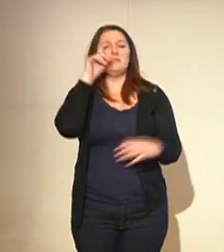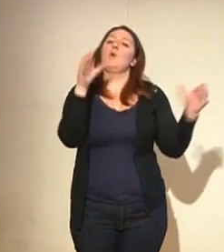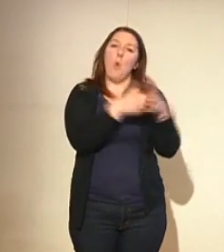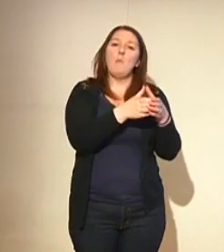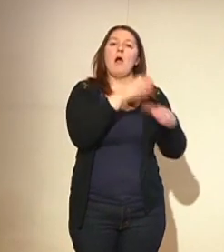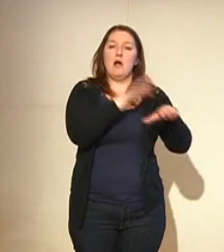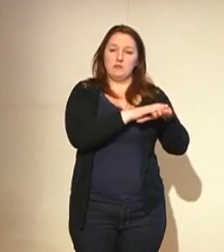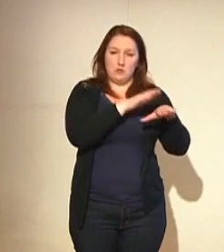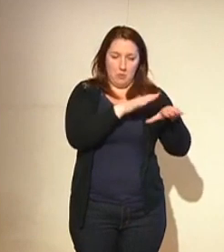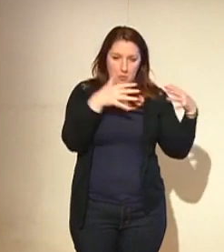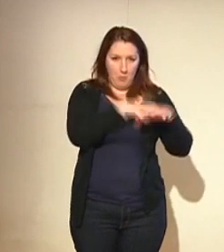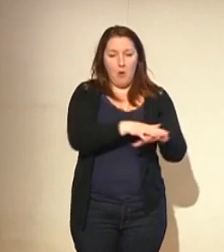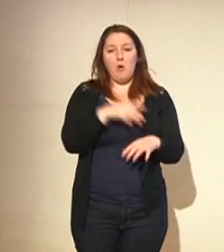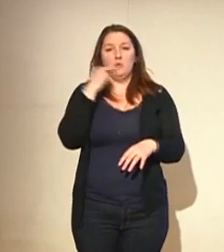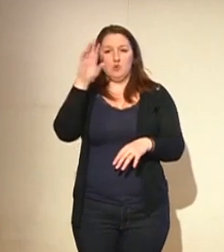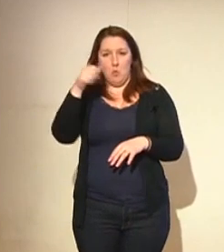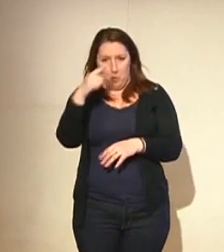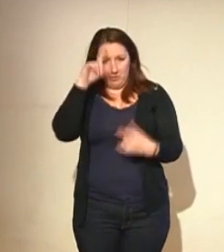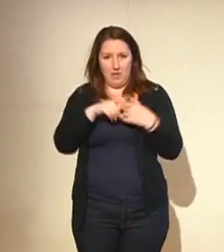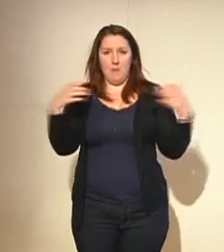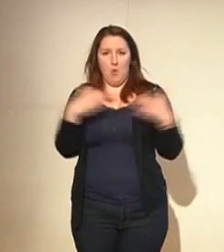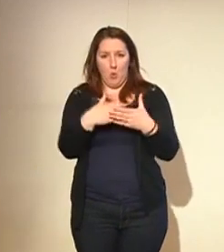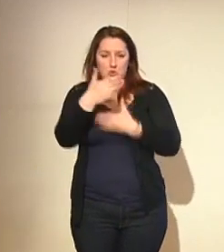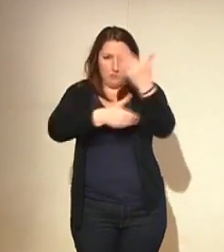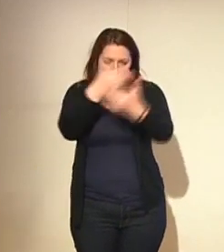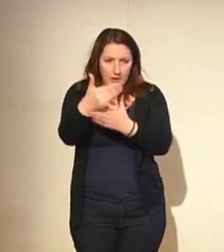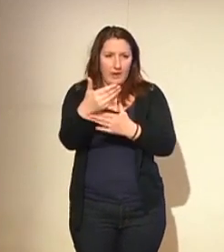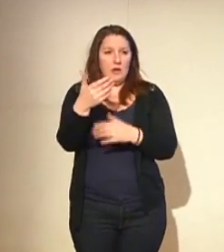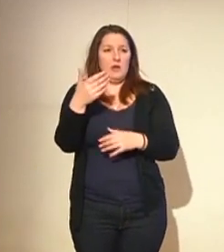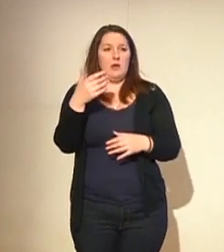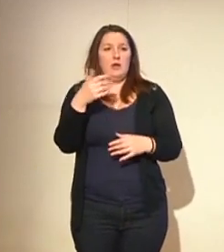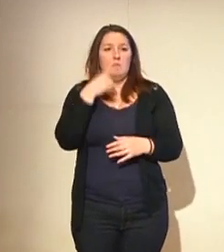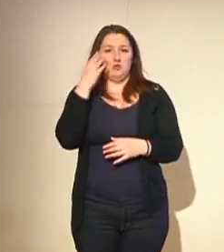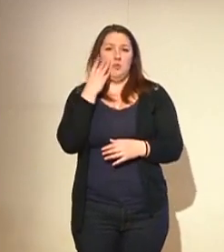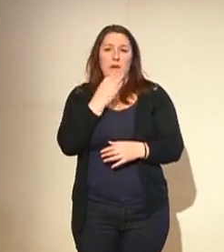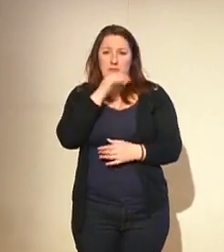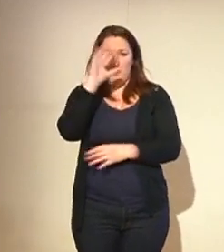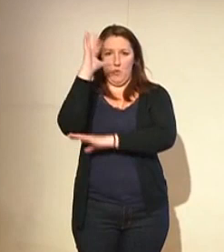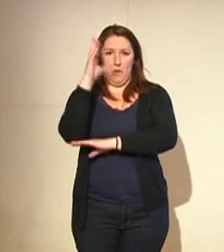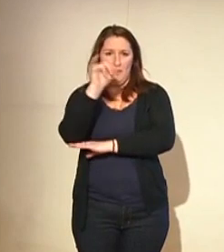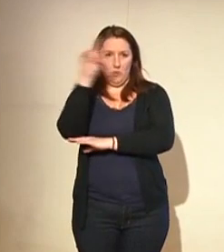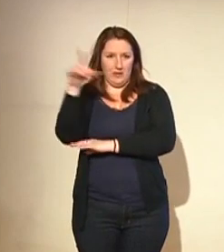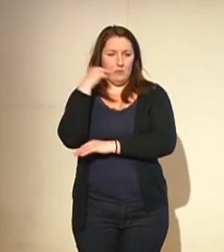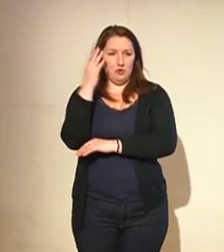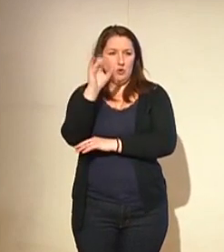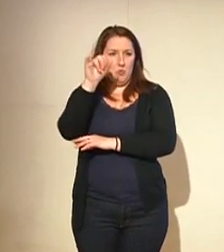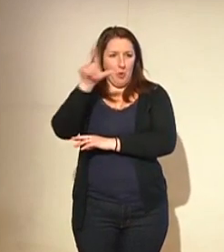pour le groupe gauche et Progrès monsieur Barbier pour le groupe UMP udi monsieur